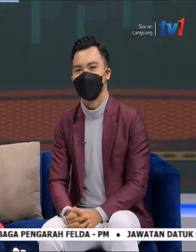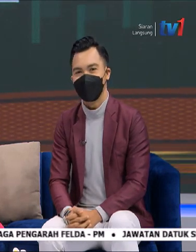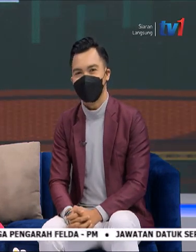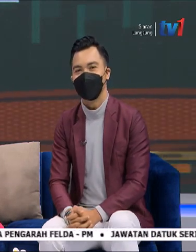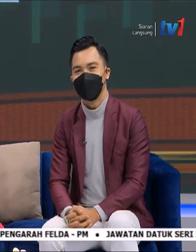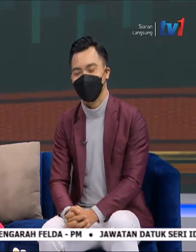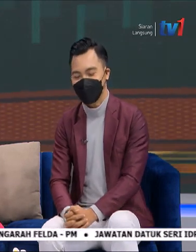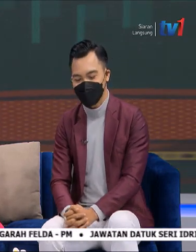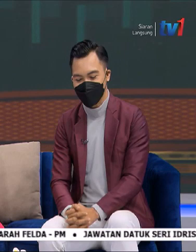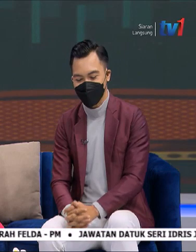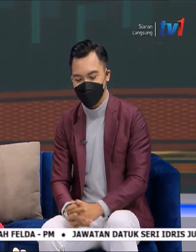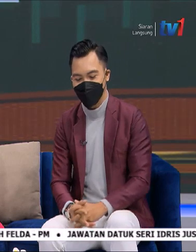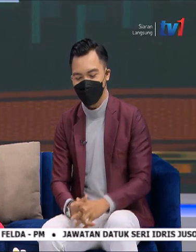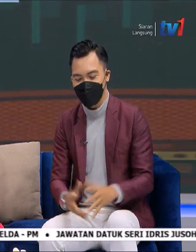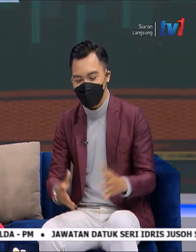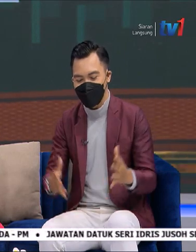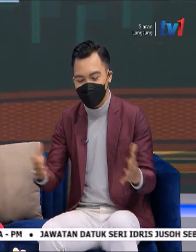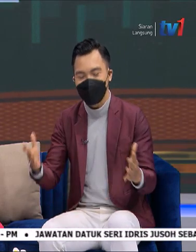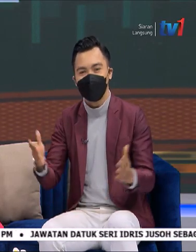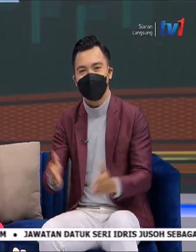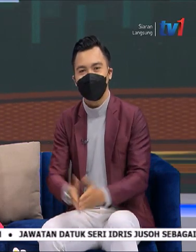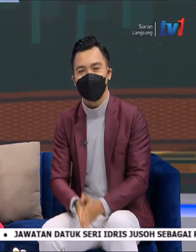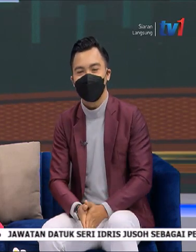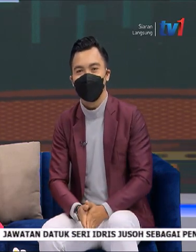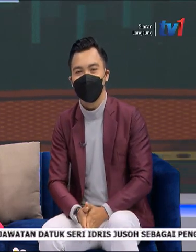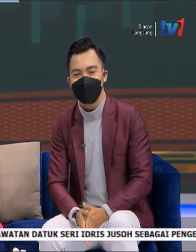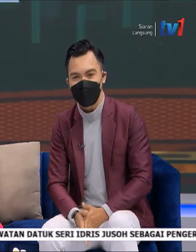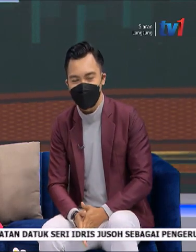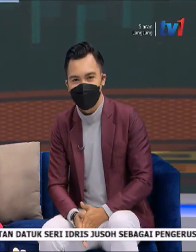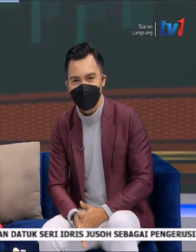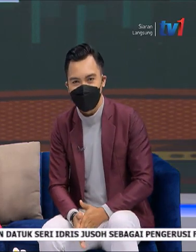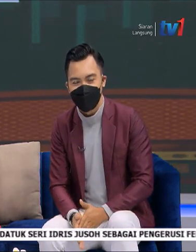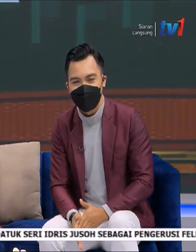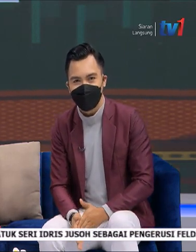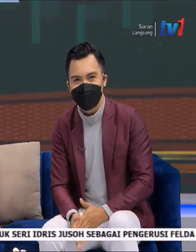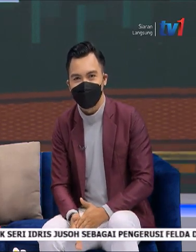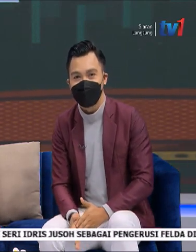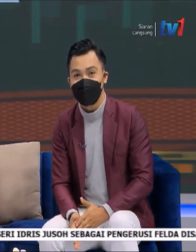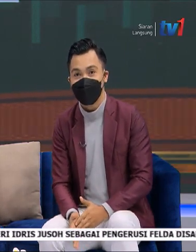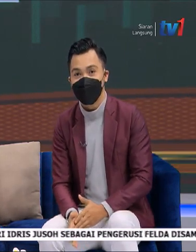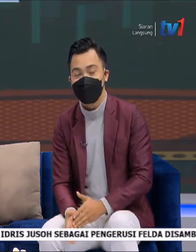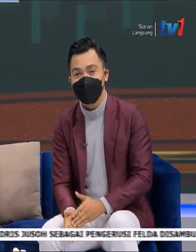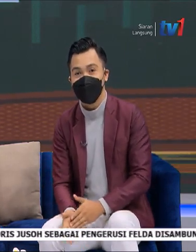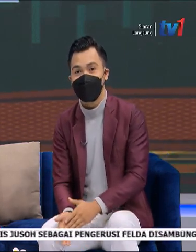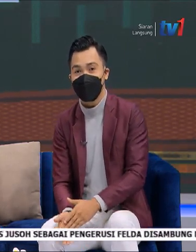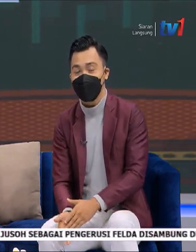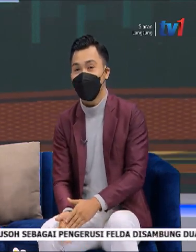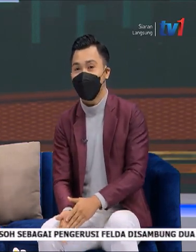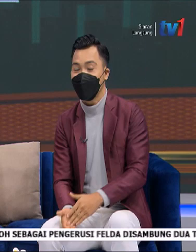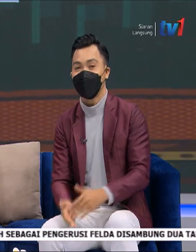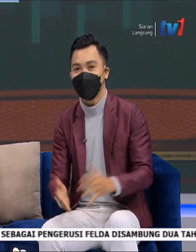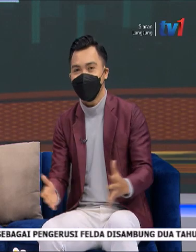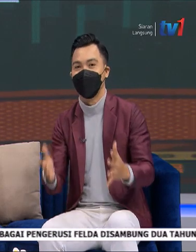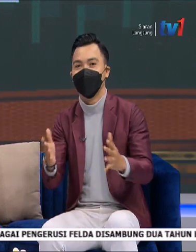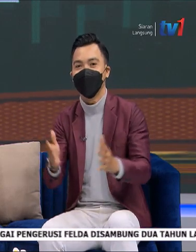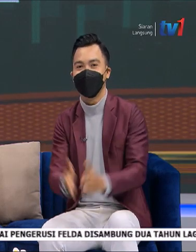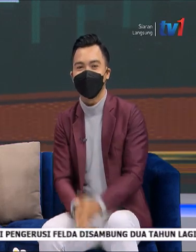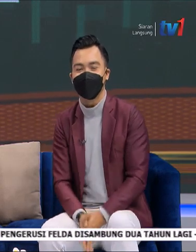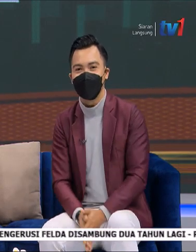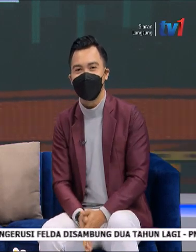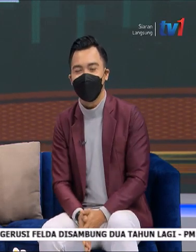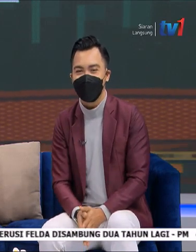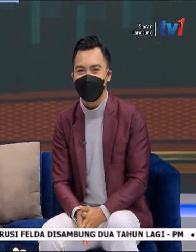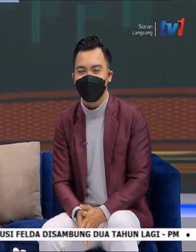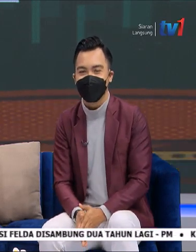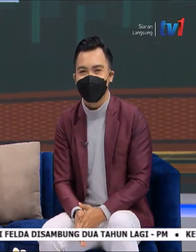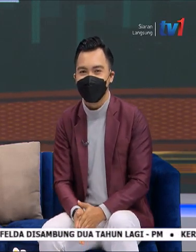2022. Betul tu. Hari ini ya, untuk permulaannya mungkin kita boleh terus saja bersama dengan rakan kita di Sarawak FM. Kita